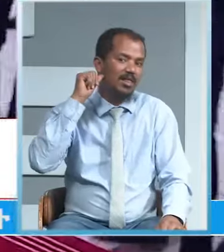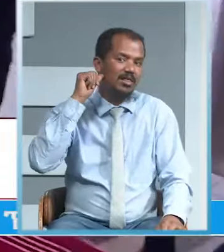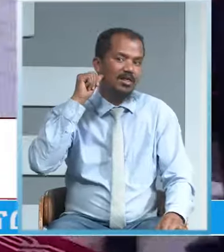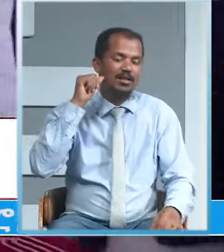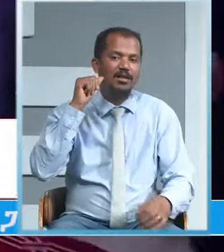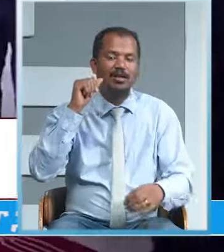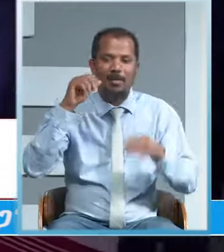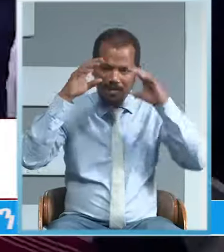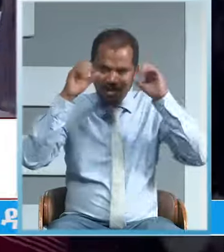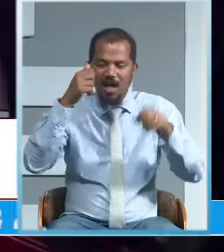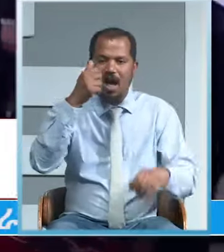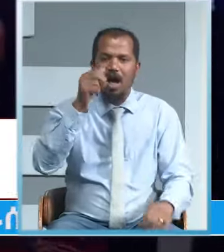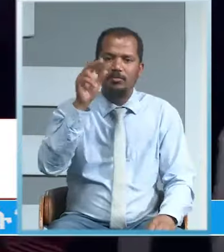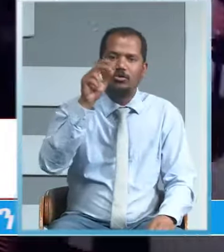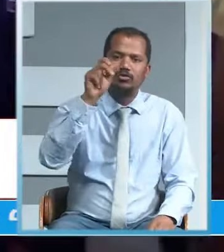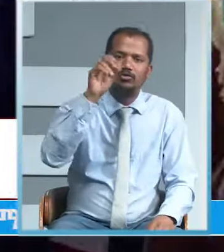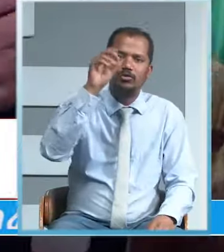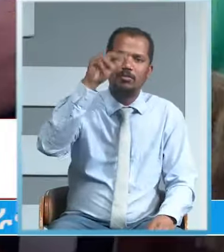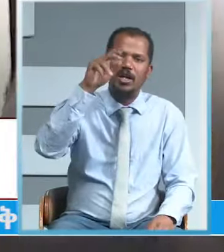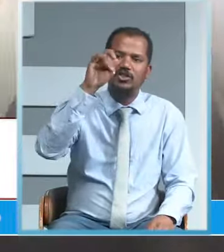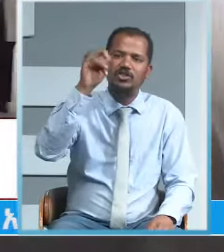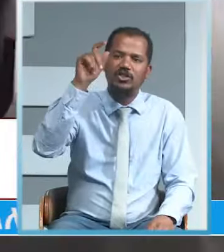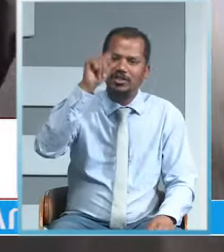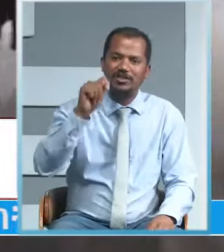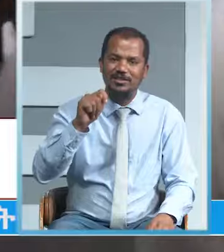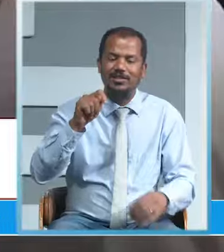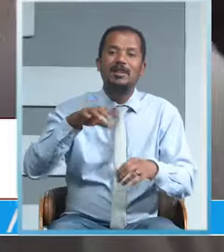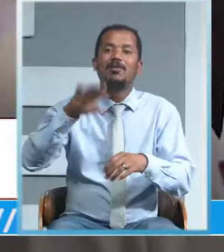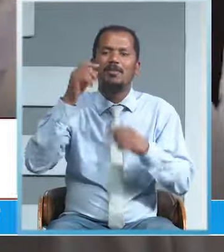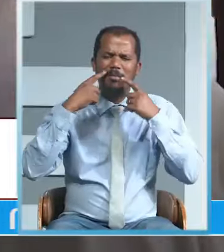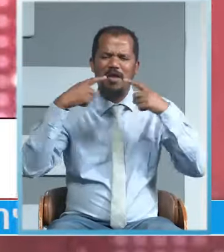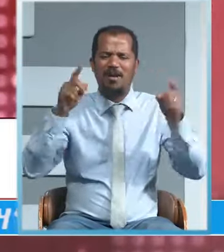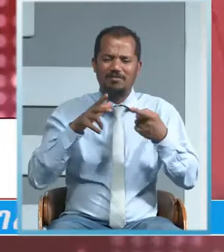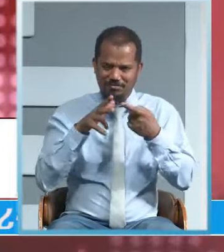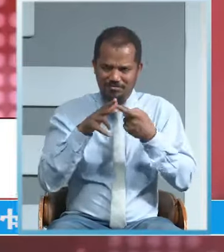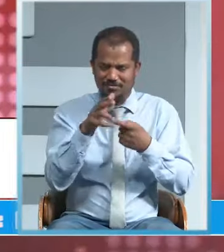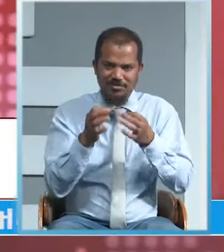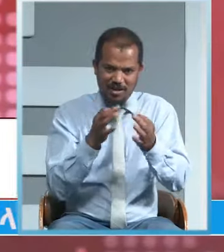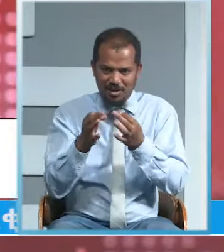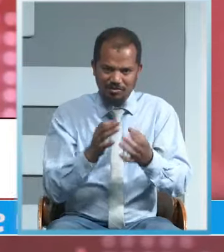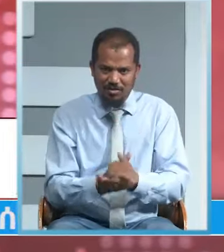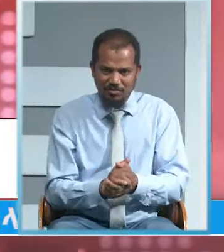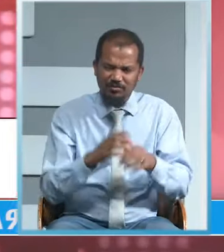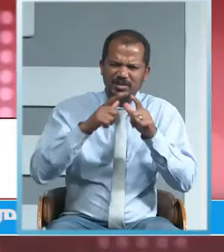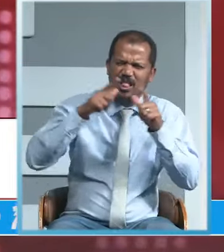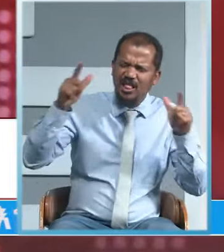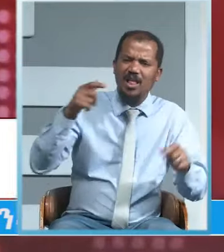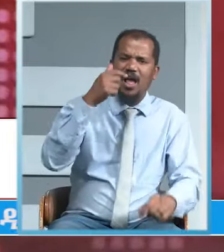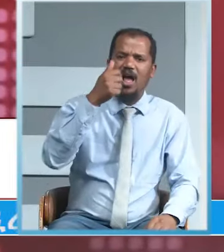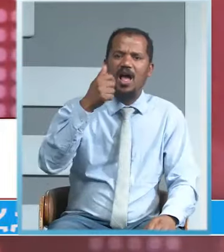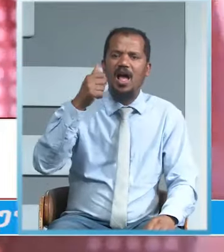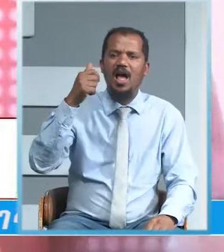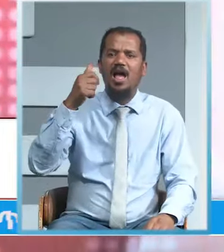ፕሬዚዳንት አብዱል ማጂድ ታቡኔ በተገኙበት በይፋ መመረቁ ተገልጿል። ግዙፉ ያልጀርስ